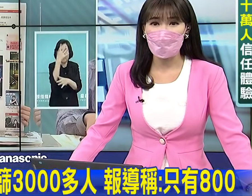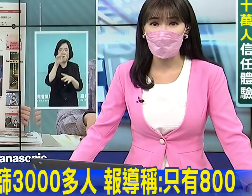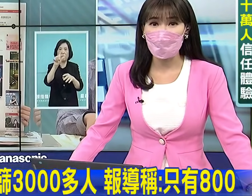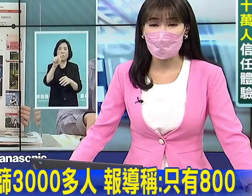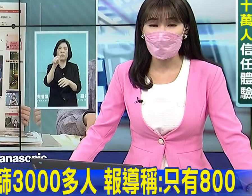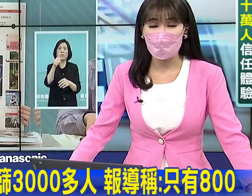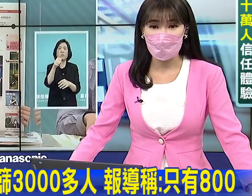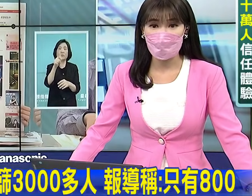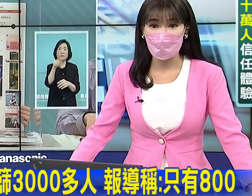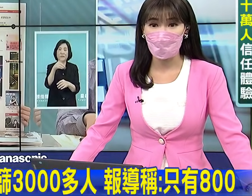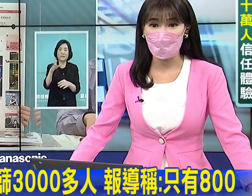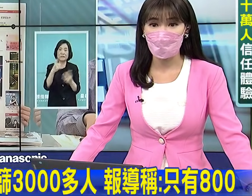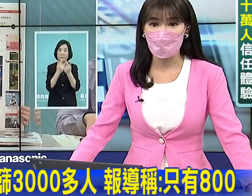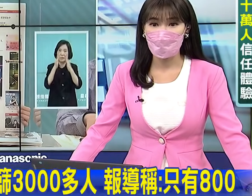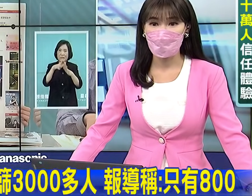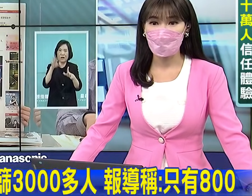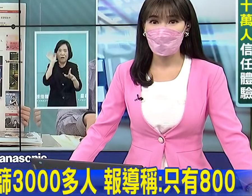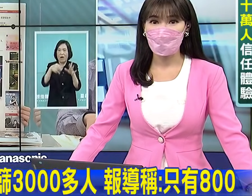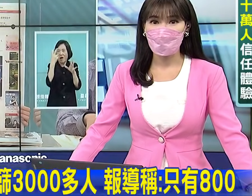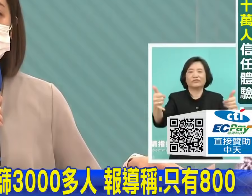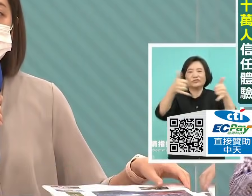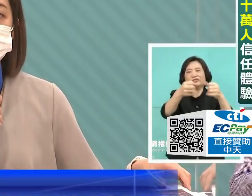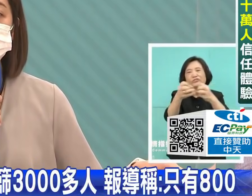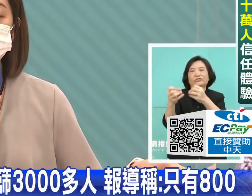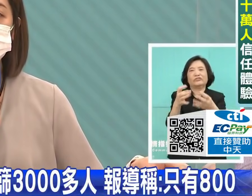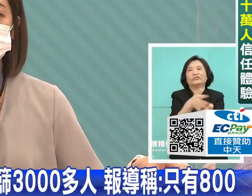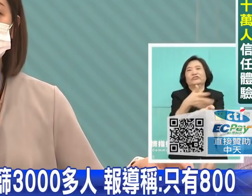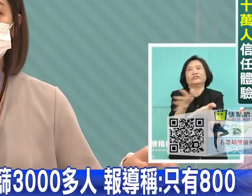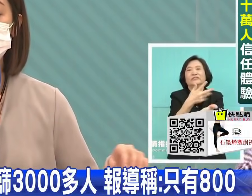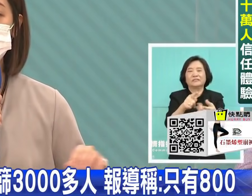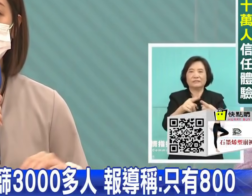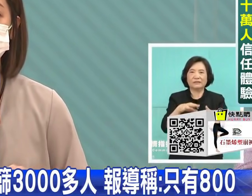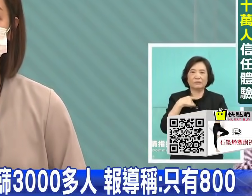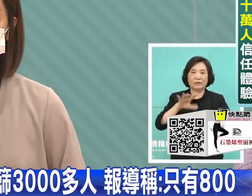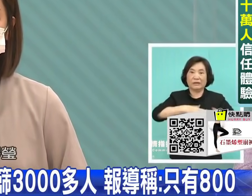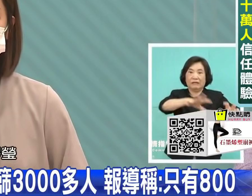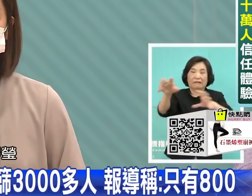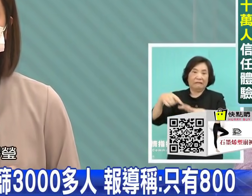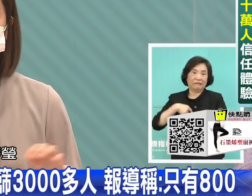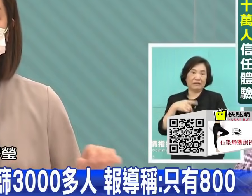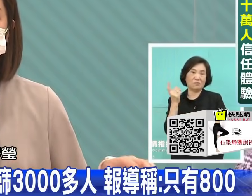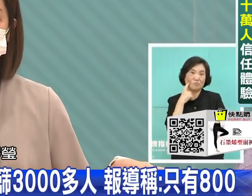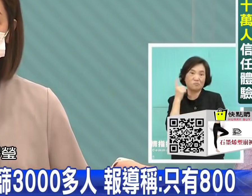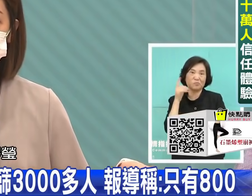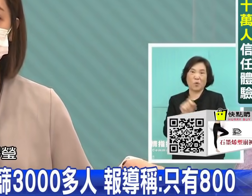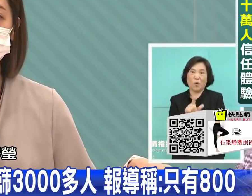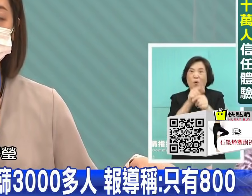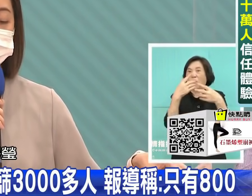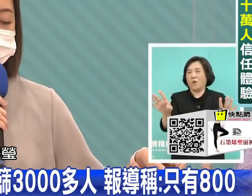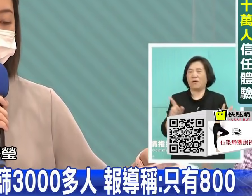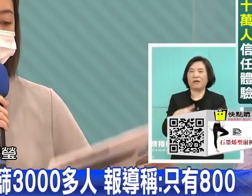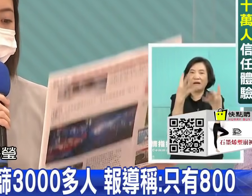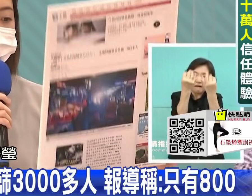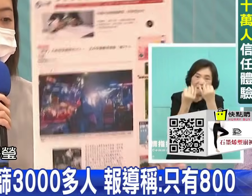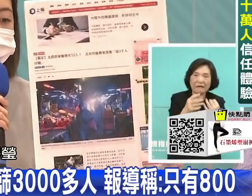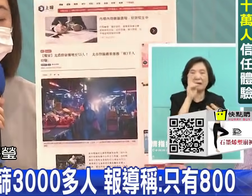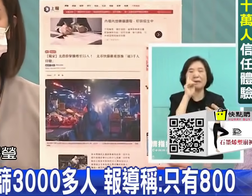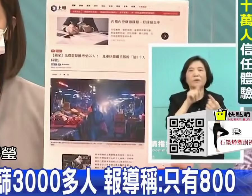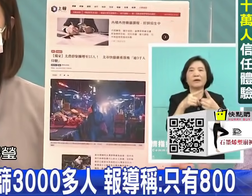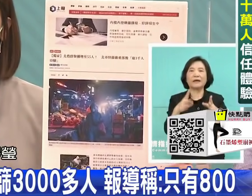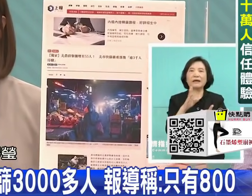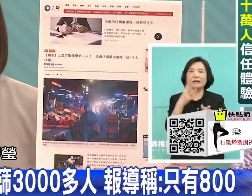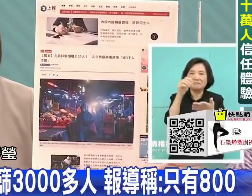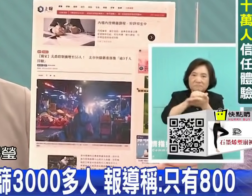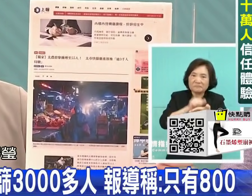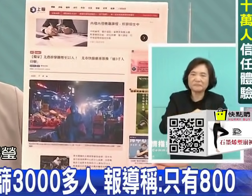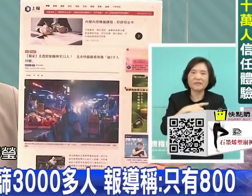该向发言体系来求证。 我相信这个世界上不缺乏假消息，不要用数字还有一些数